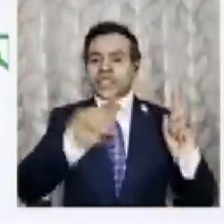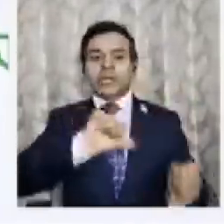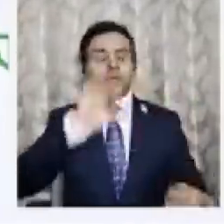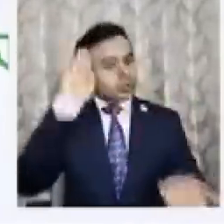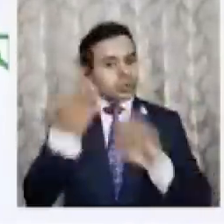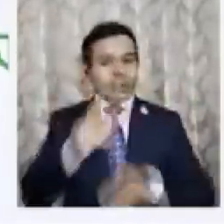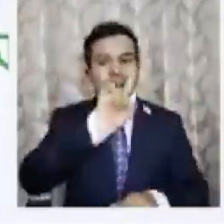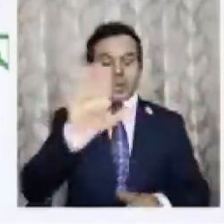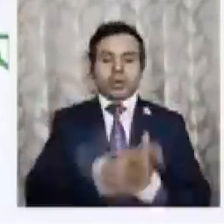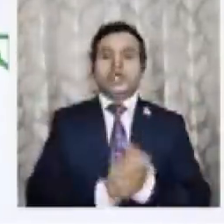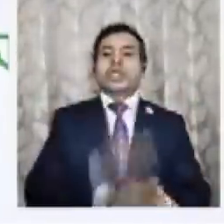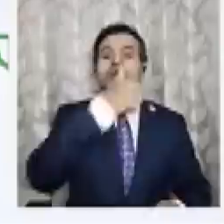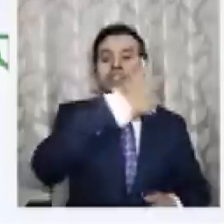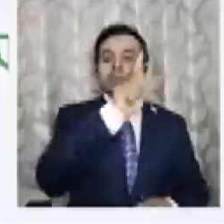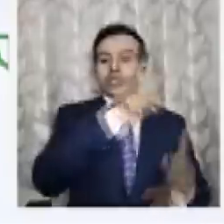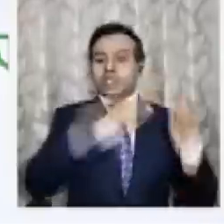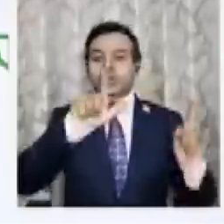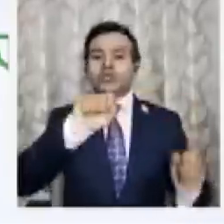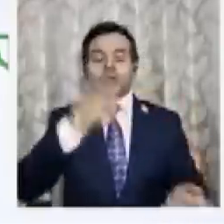41 থেকে 50 3 জন, 51 থেকে 60 15 জন,